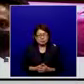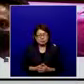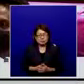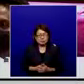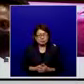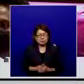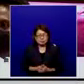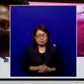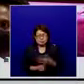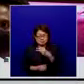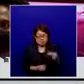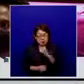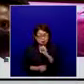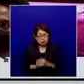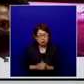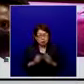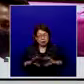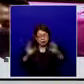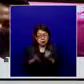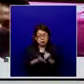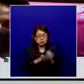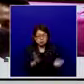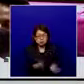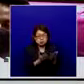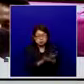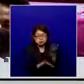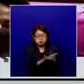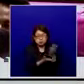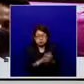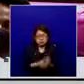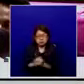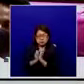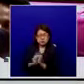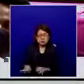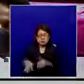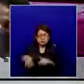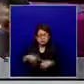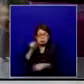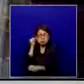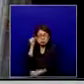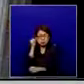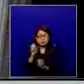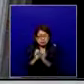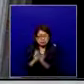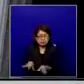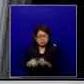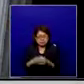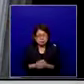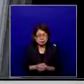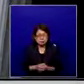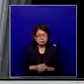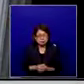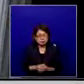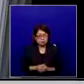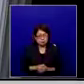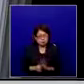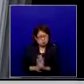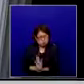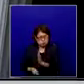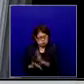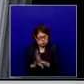หากรัฐบาลอุ้มแต่เจ้าสัวทอดทิ้งพวกเรานะห้ามอย่าเพิ่งฆ่าตัวต